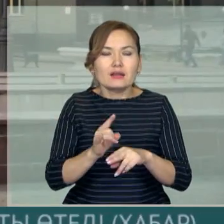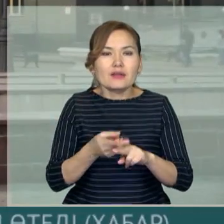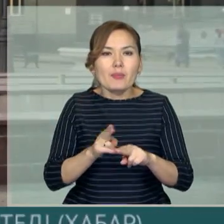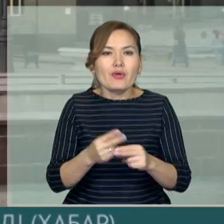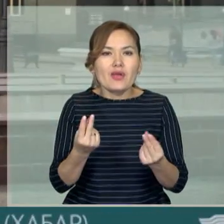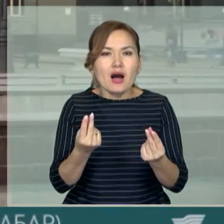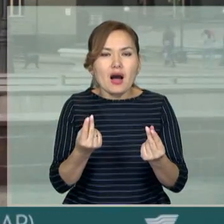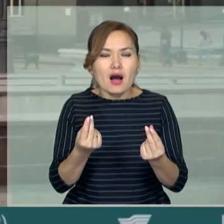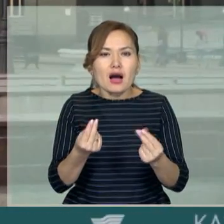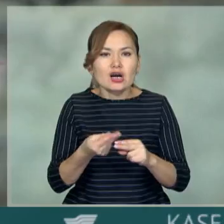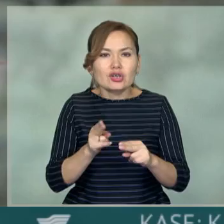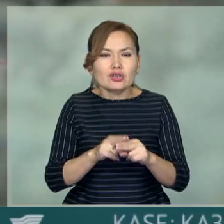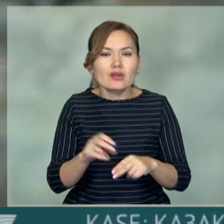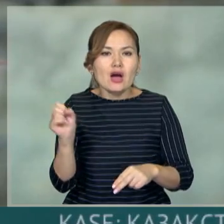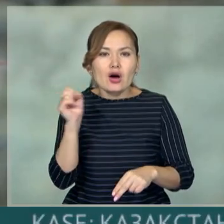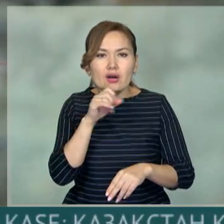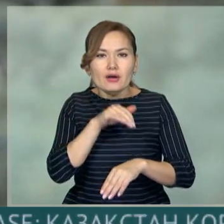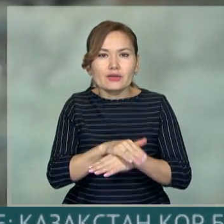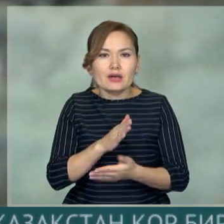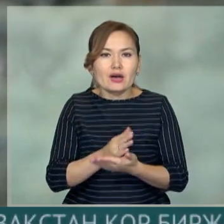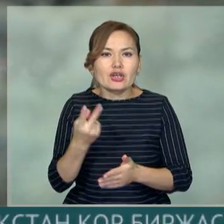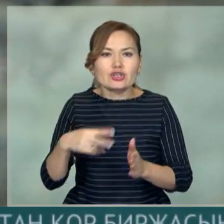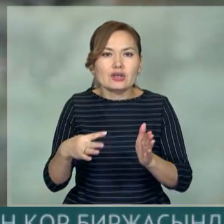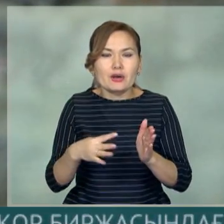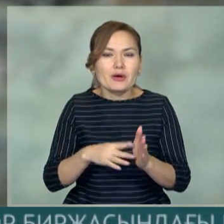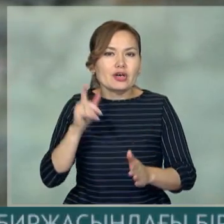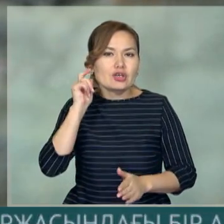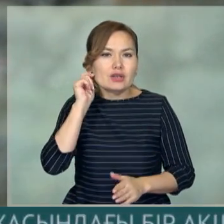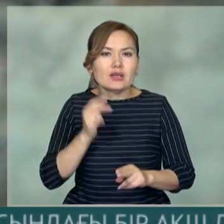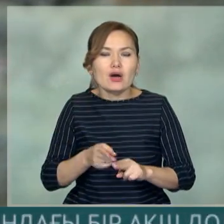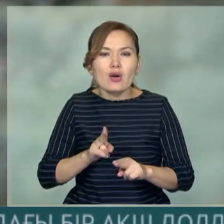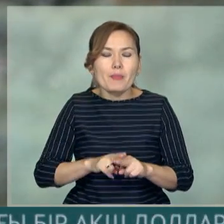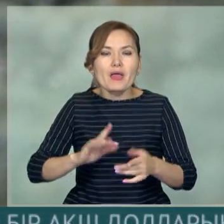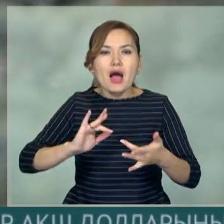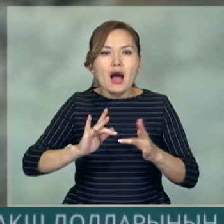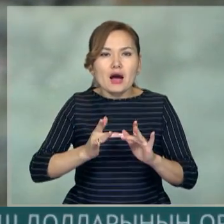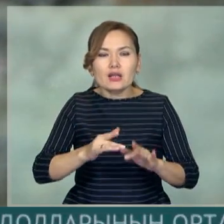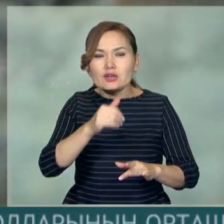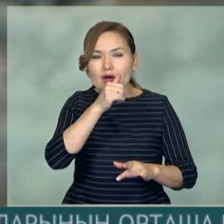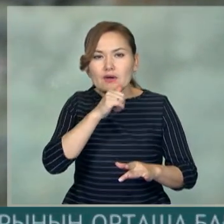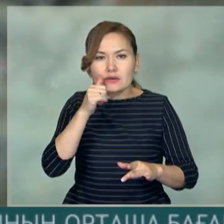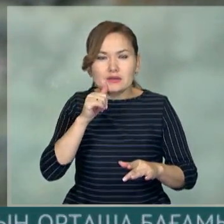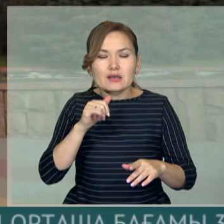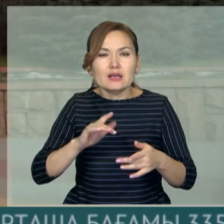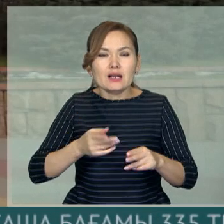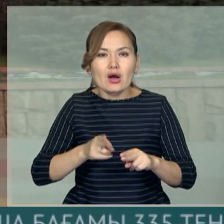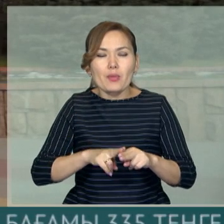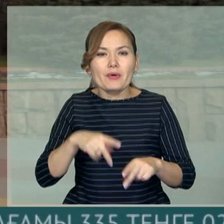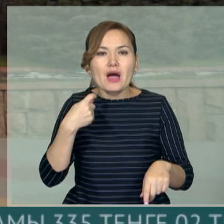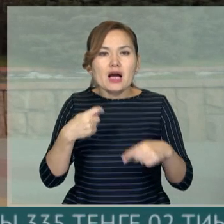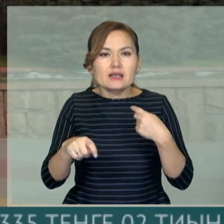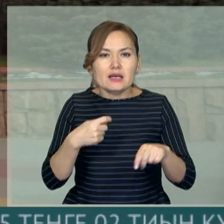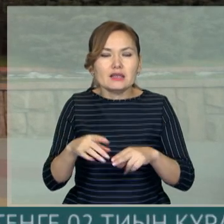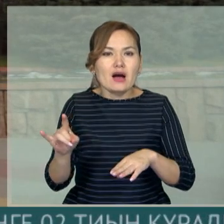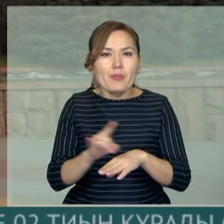Ол 36 қылмыстық іс бойынша айыпталып отыр. 27 жастағы күдікті сайтқа автокөлік бөлшектерін арзан бағамен сатамын деп ақпарат